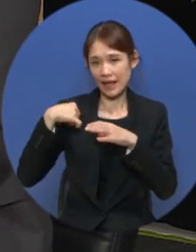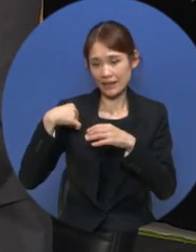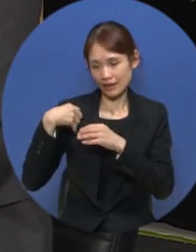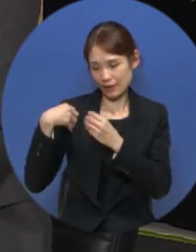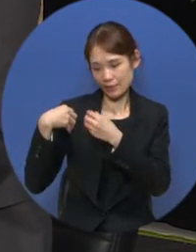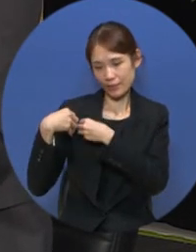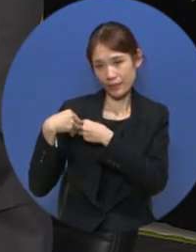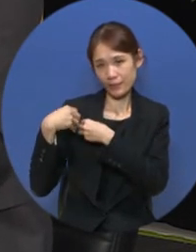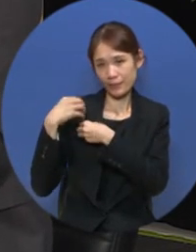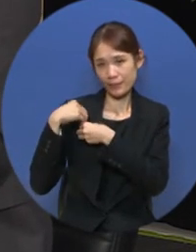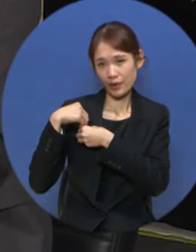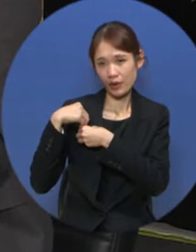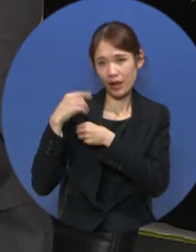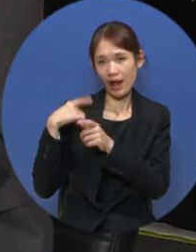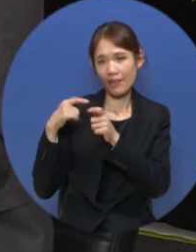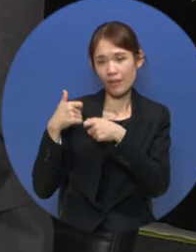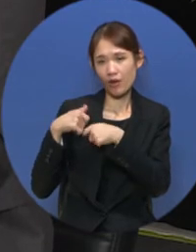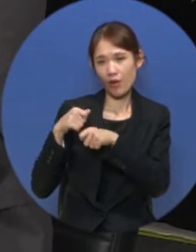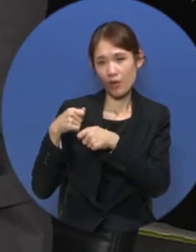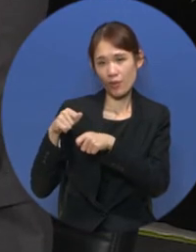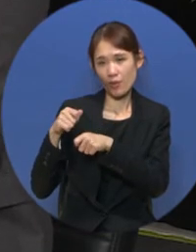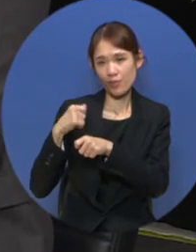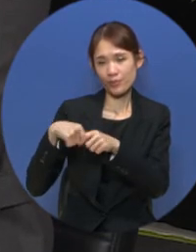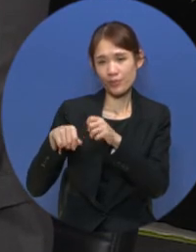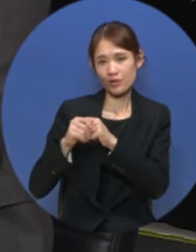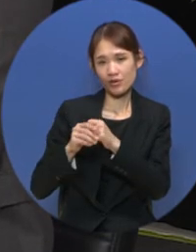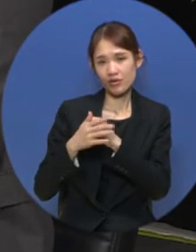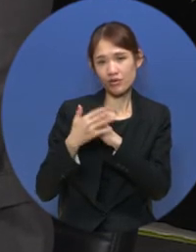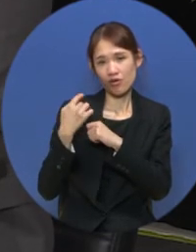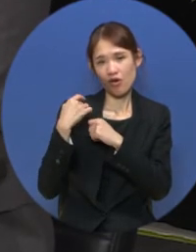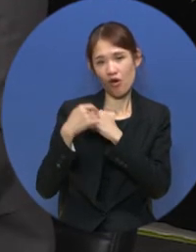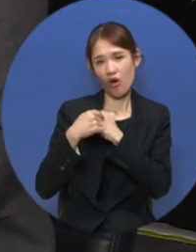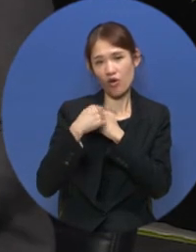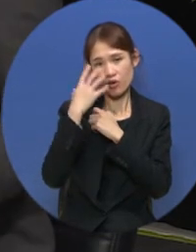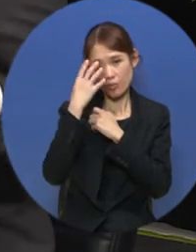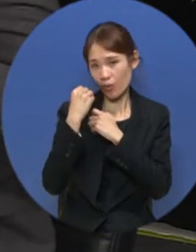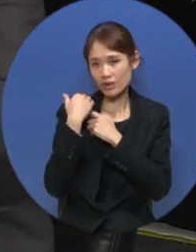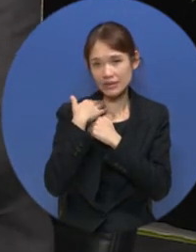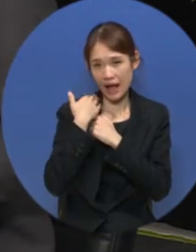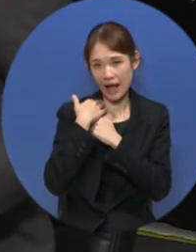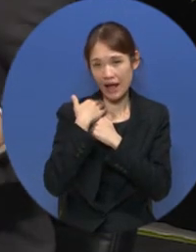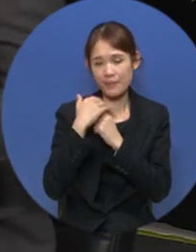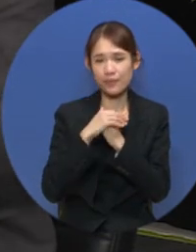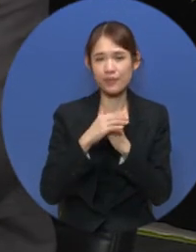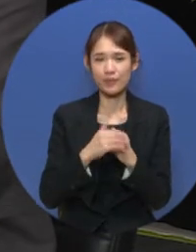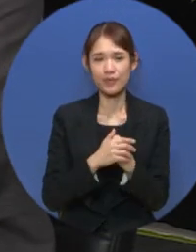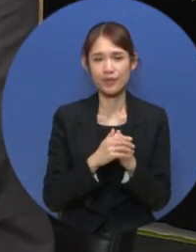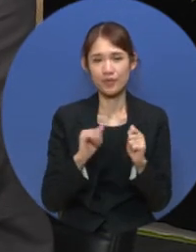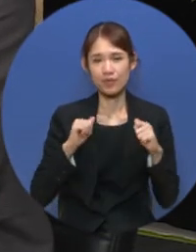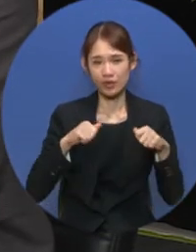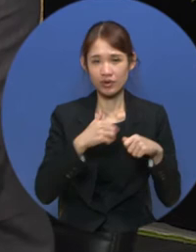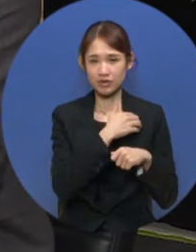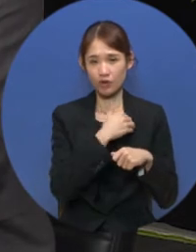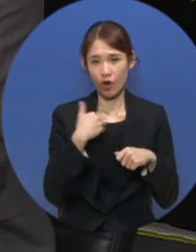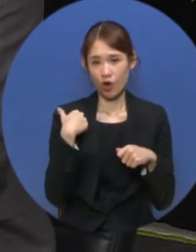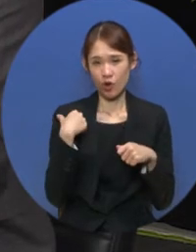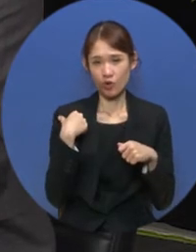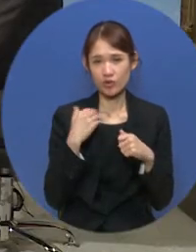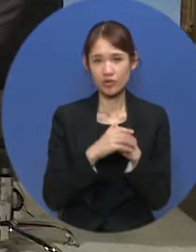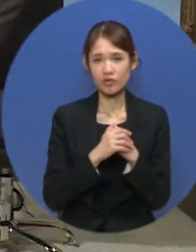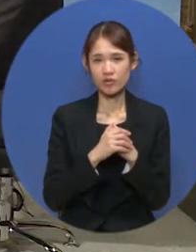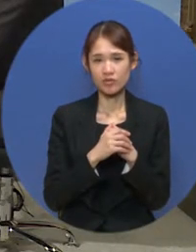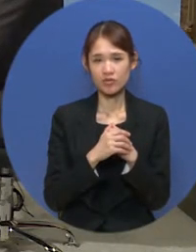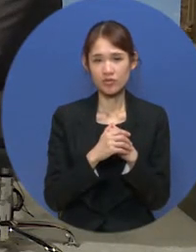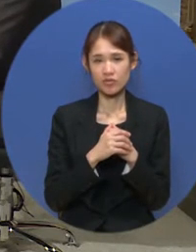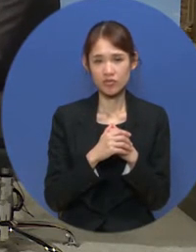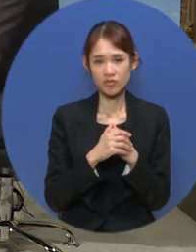또 봉제를 한 번 더 했습니다. 근데 이게 그러니까 겉으로는 드러나지가 않죠. 휠체어를 추진할 때 그만큼의 여유 공간을 확보하시는 거고요.